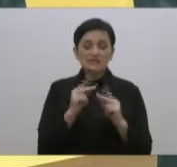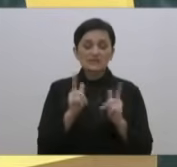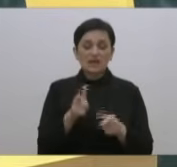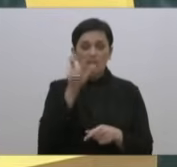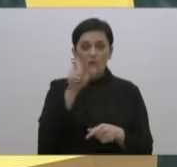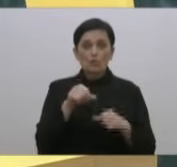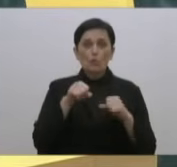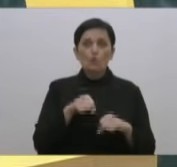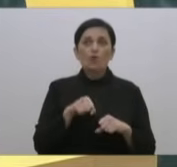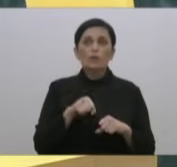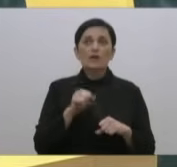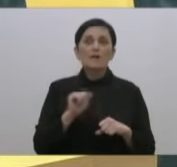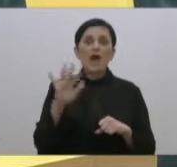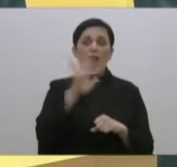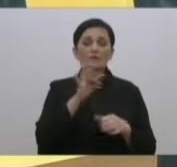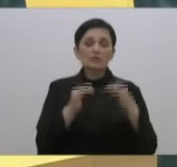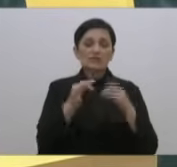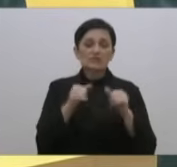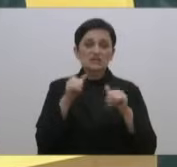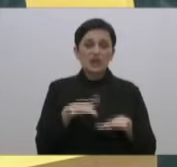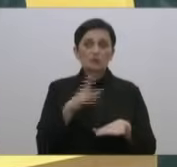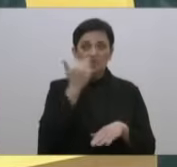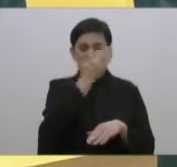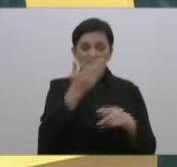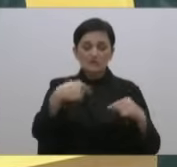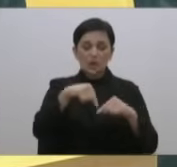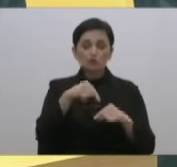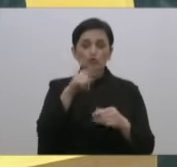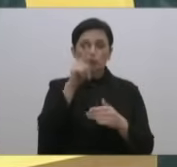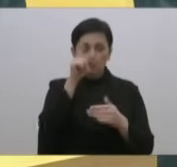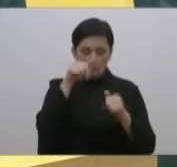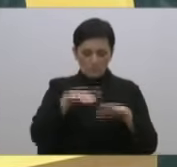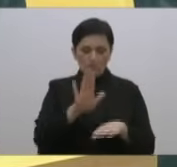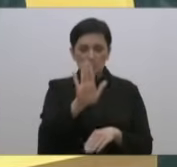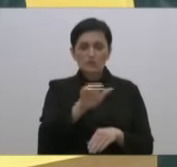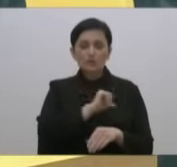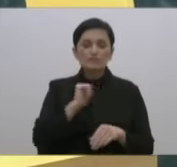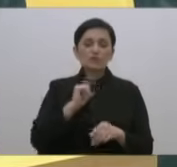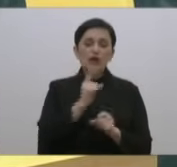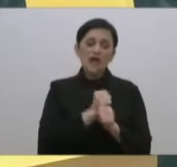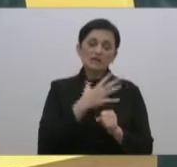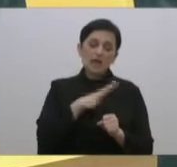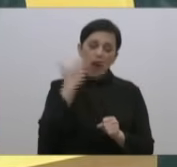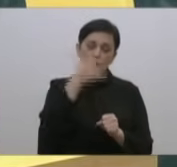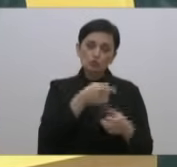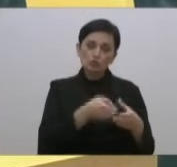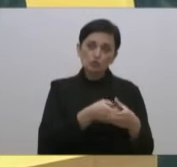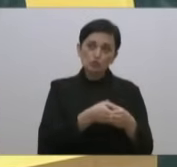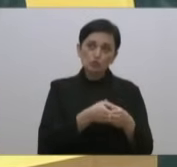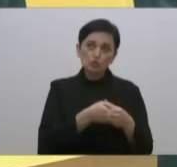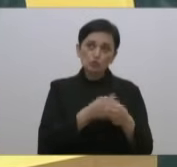დასტურდება ადამიანის უფლებათა ევროპული სასამართლოს გადაწყვეტილებით და საზოგადოებისთვის მიმინდია განსჯა, რას აკეთებს ქართული ოცნების